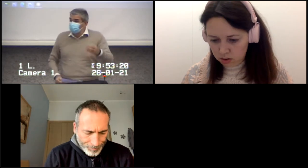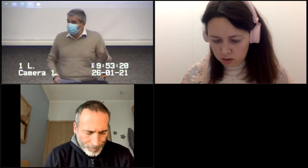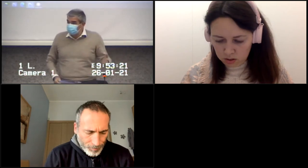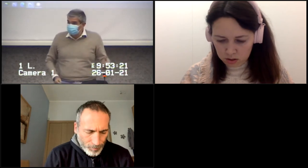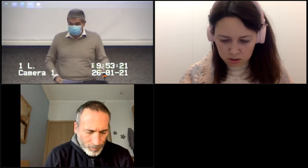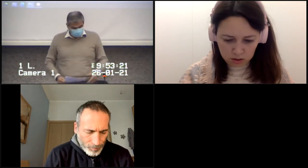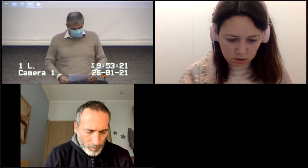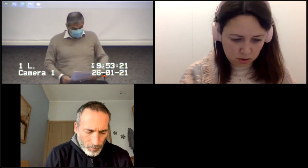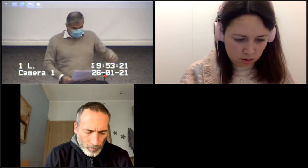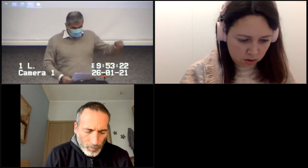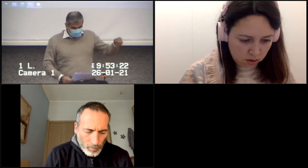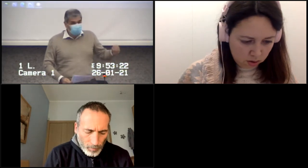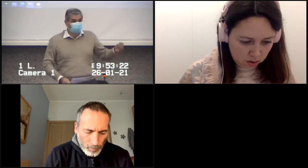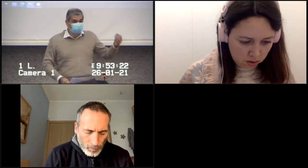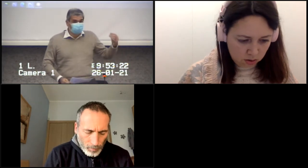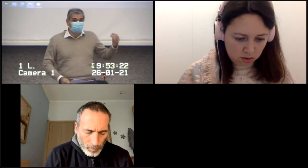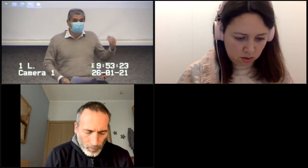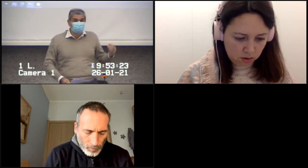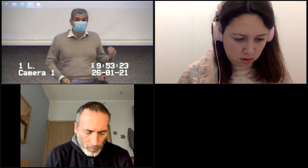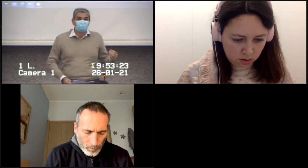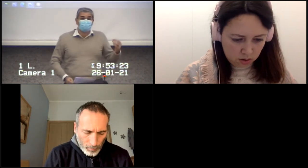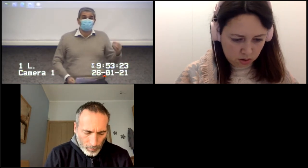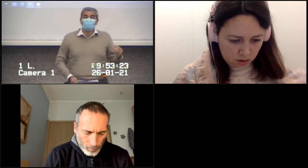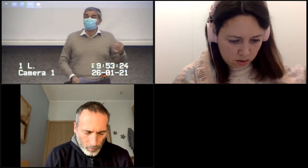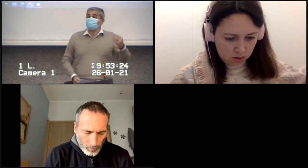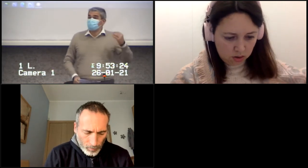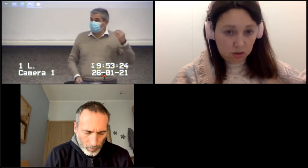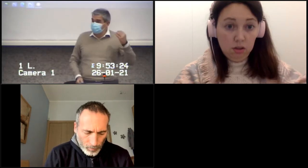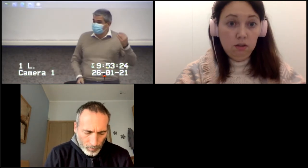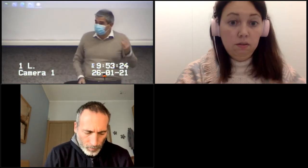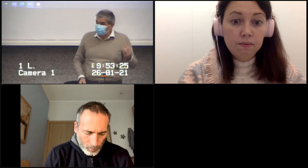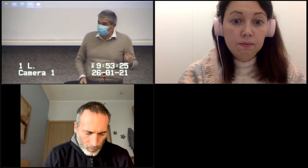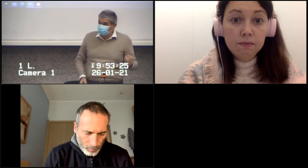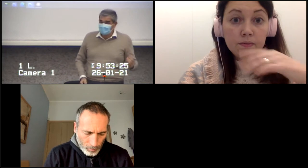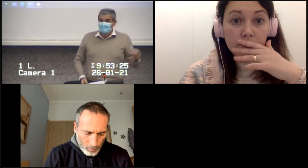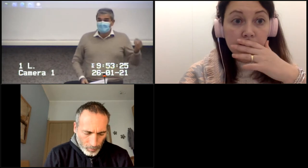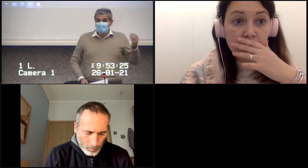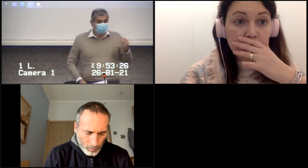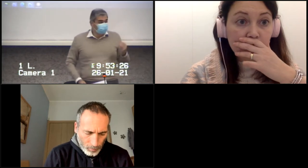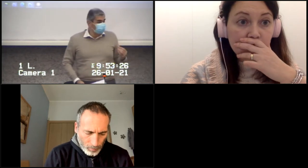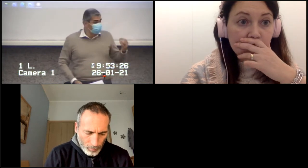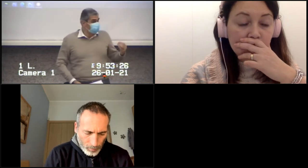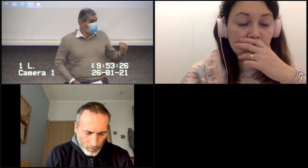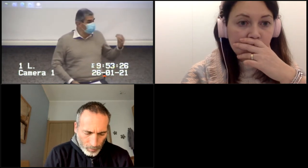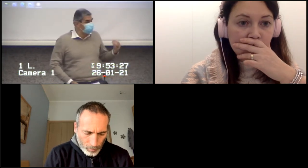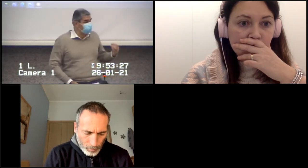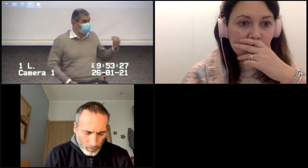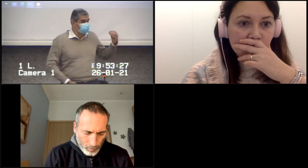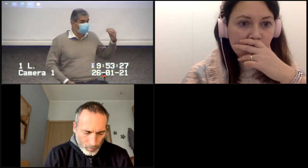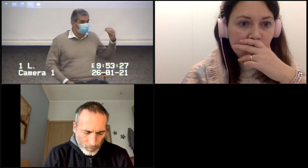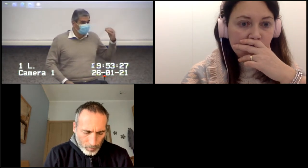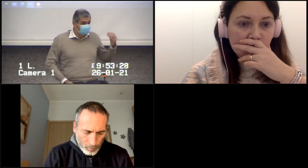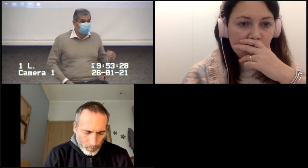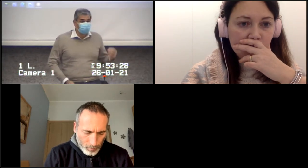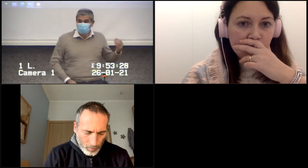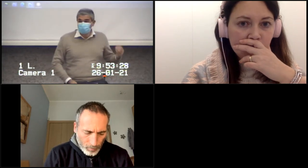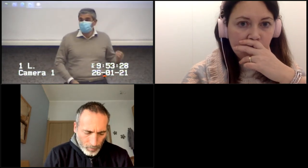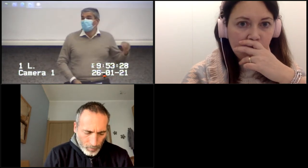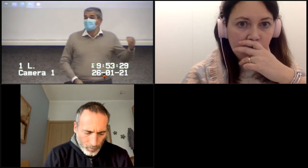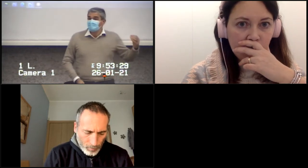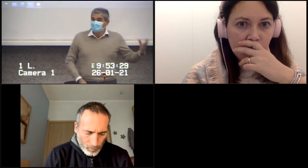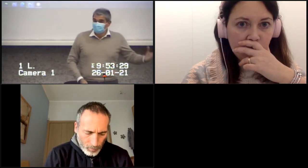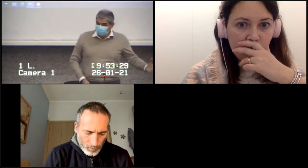politica precisa. Come ho detto in commissione, stiamo riorganizzando e rivedendo anche l'intervento del